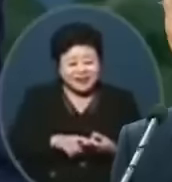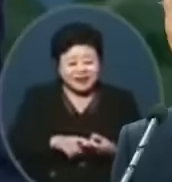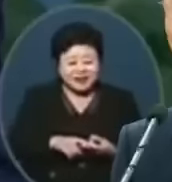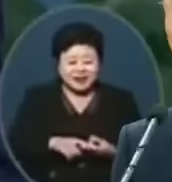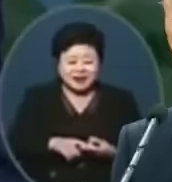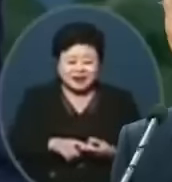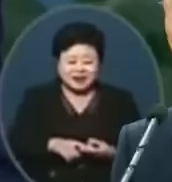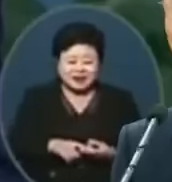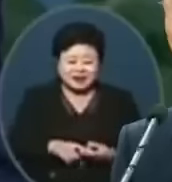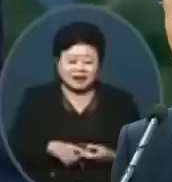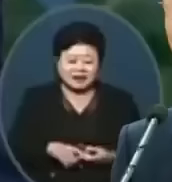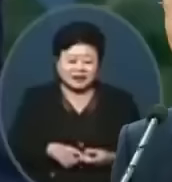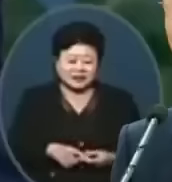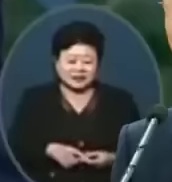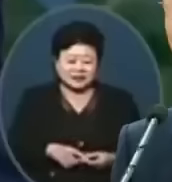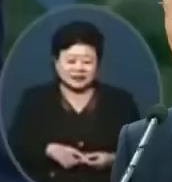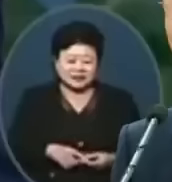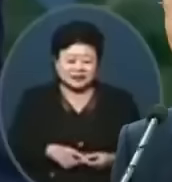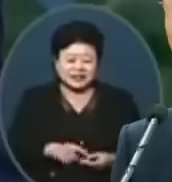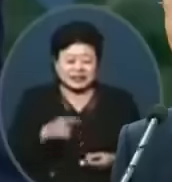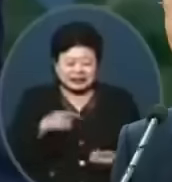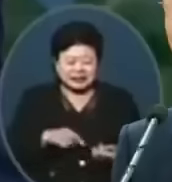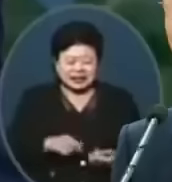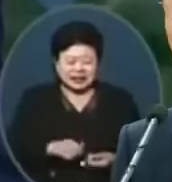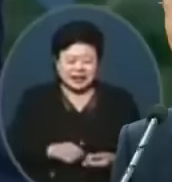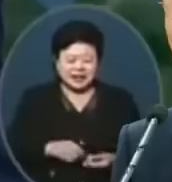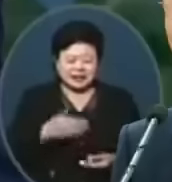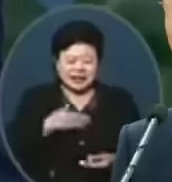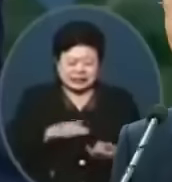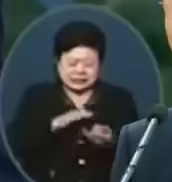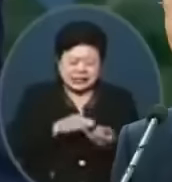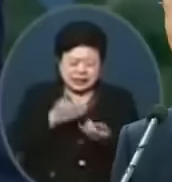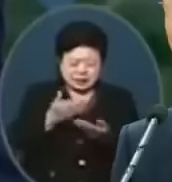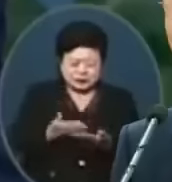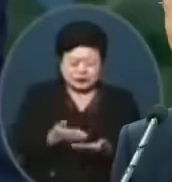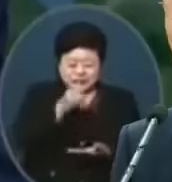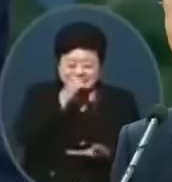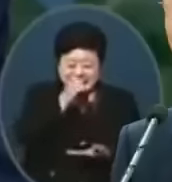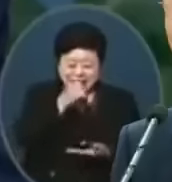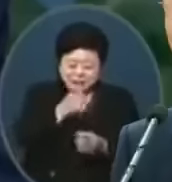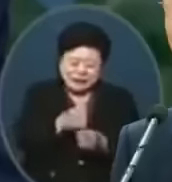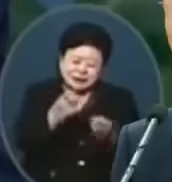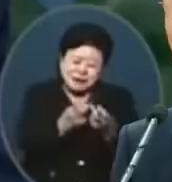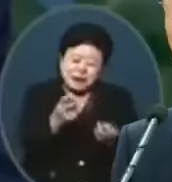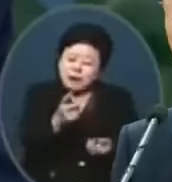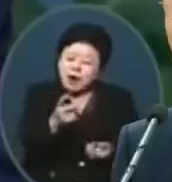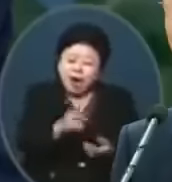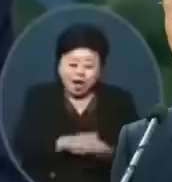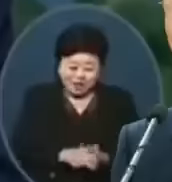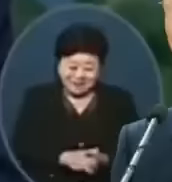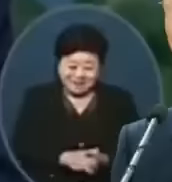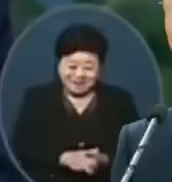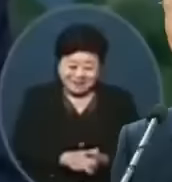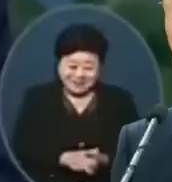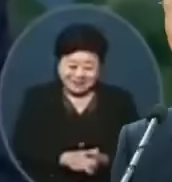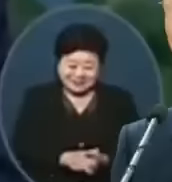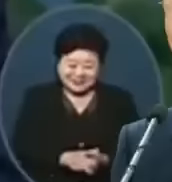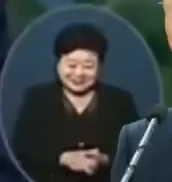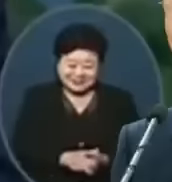취미를 가질 수 있도록 매력을 느낄 수 있도록 어떻게 만드냐. 그런데 내가